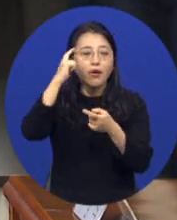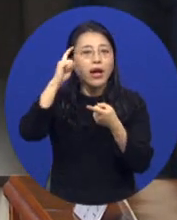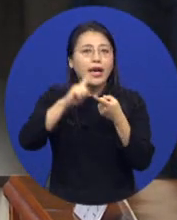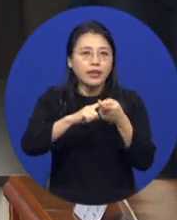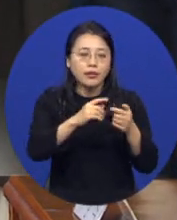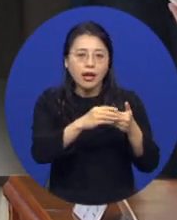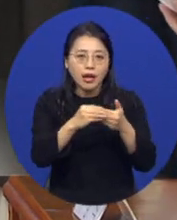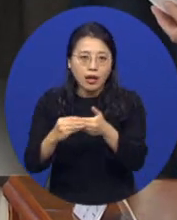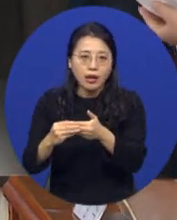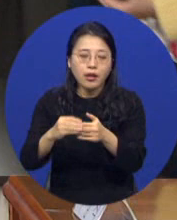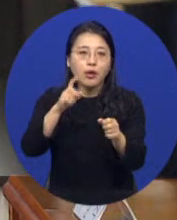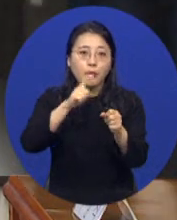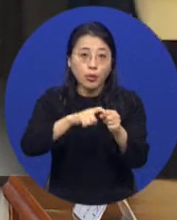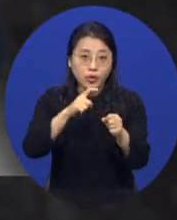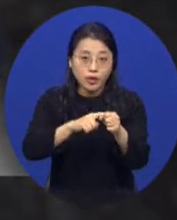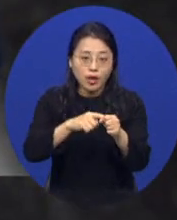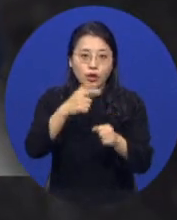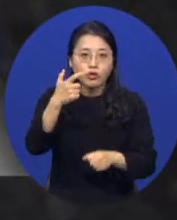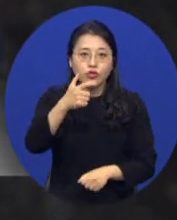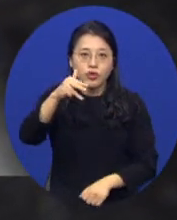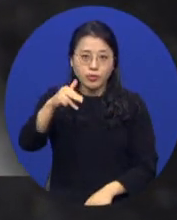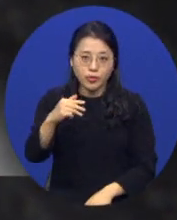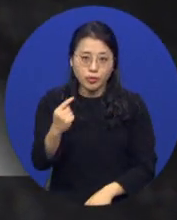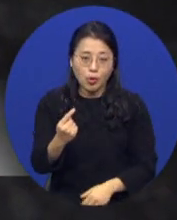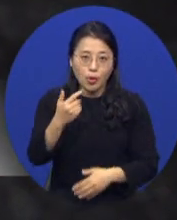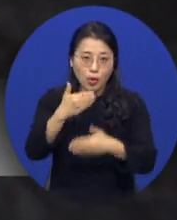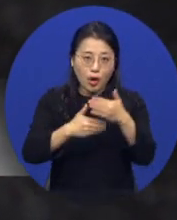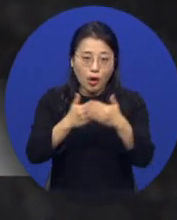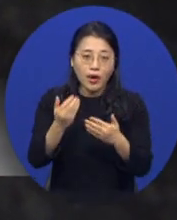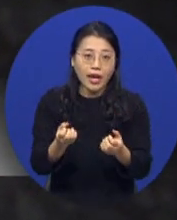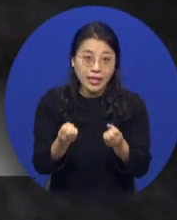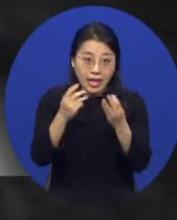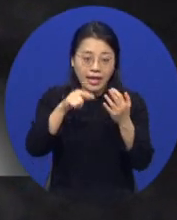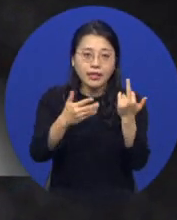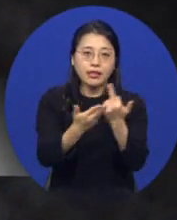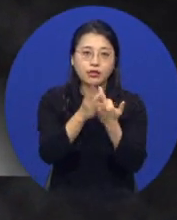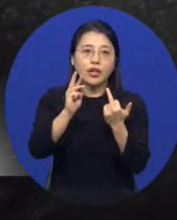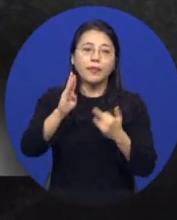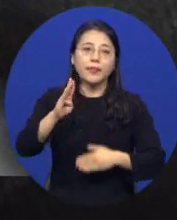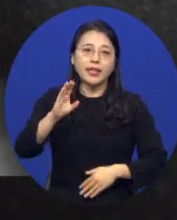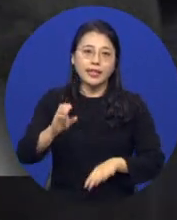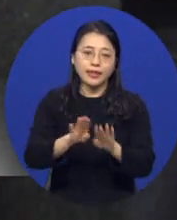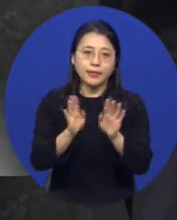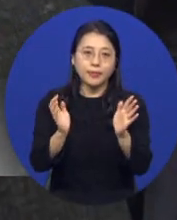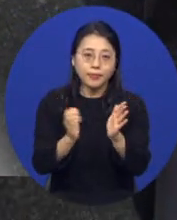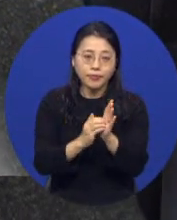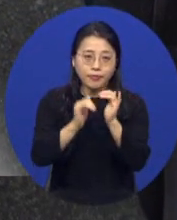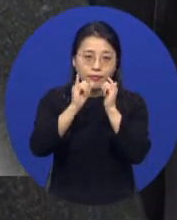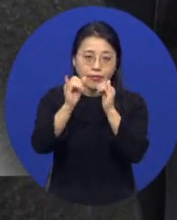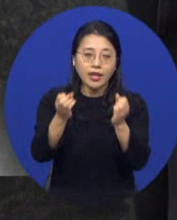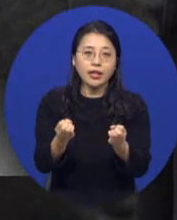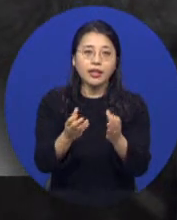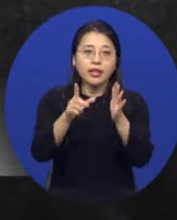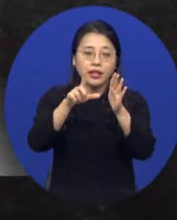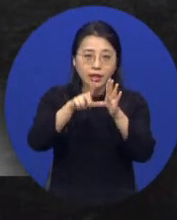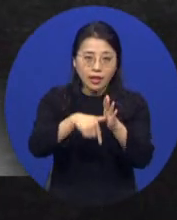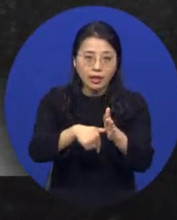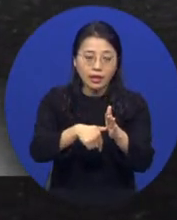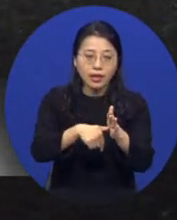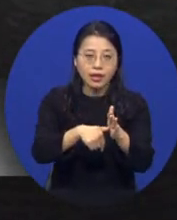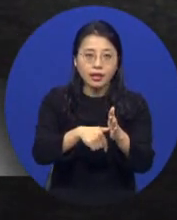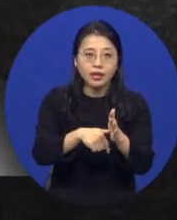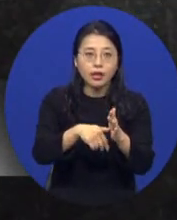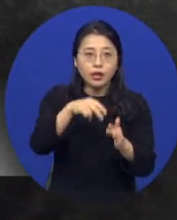그린 이니셔티브 60초 영화제 시상식이 오늘 제주 MBC에서 열렸습니다. 시상식에서는 그린 이니셔티브